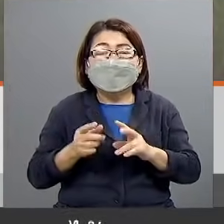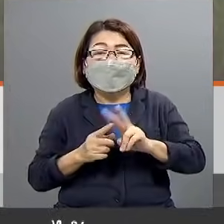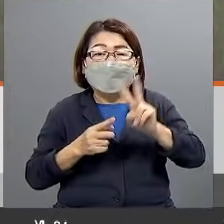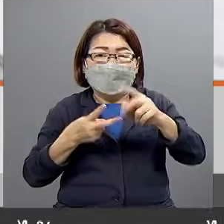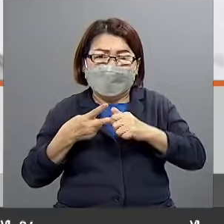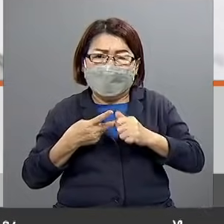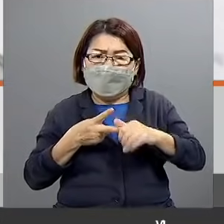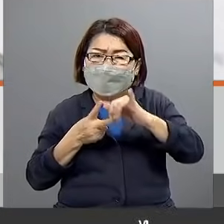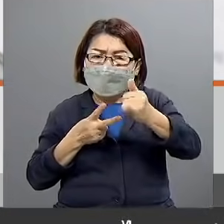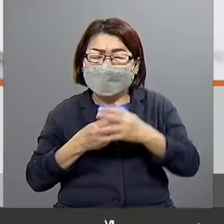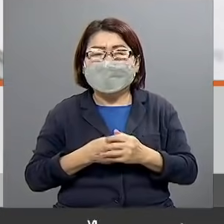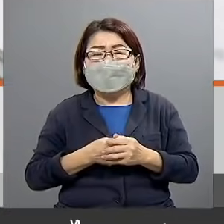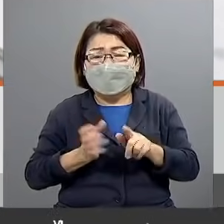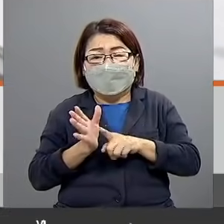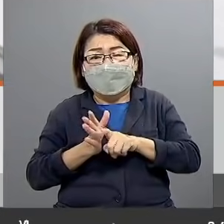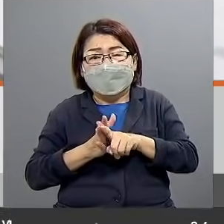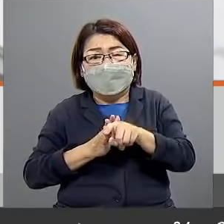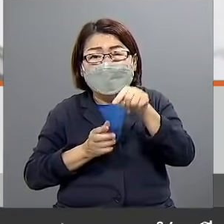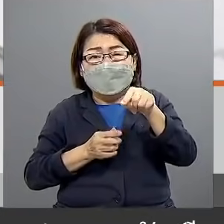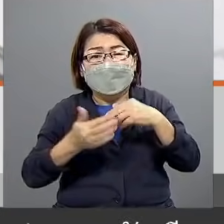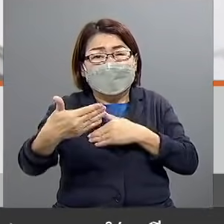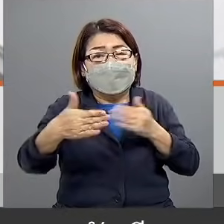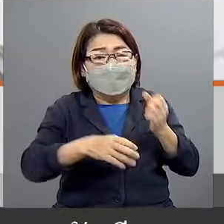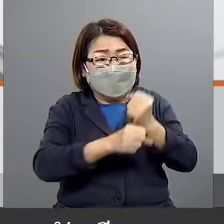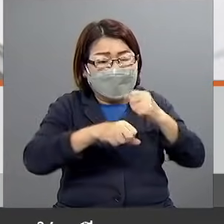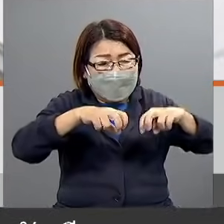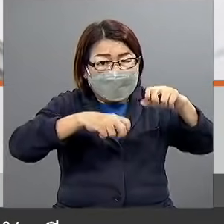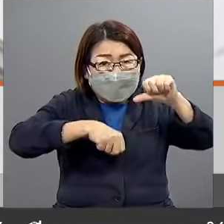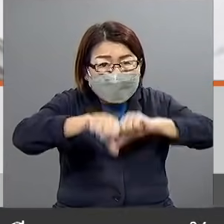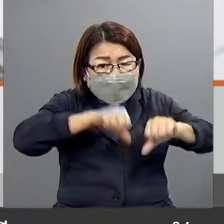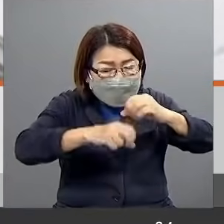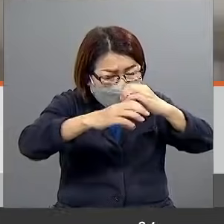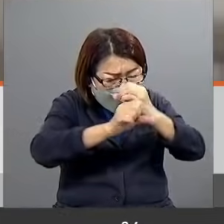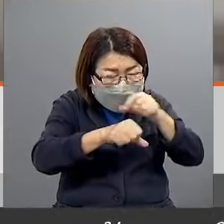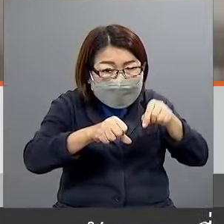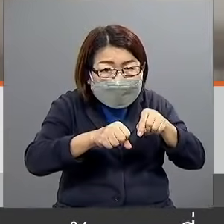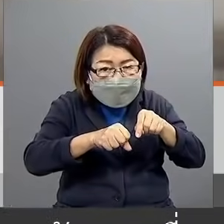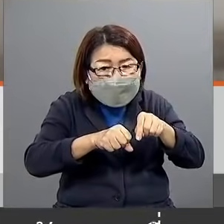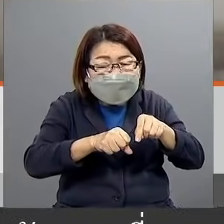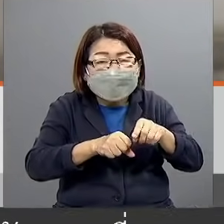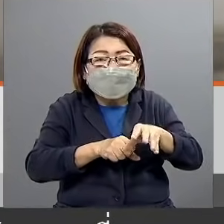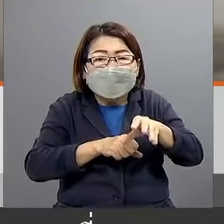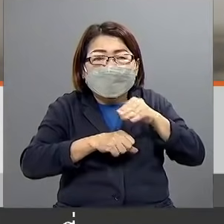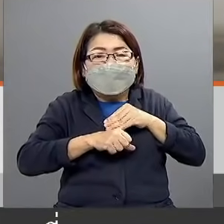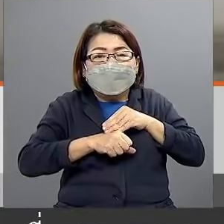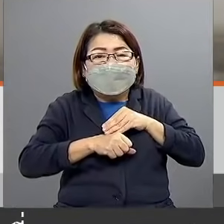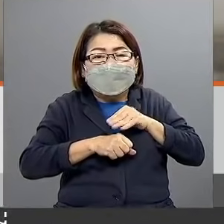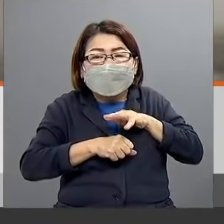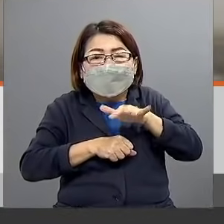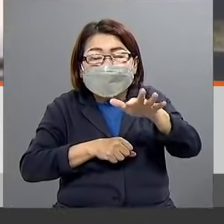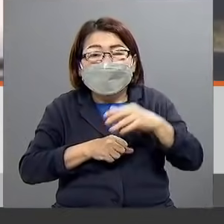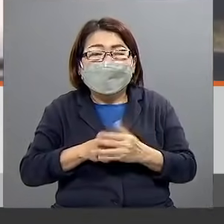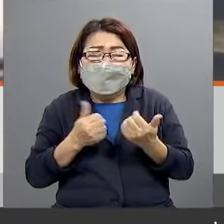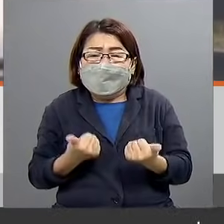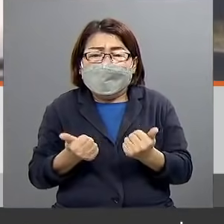ที่เชื้ออาจหลุดออกมาจากห้องปฏิบัติการค่ะแต่เจ้าหน้าที่ส่วนใหญ่นั้นยังไม่มีข้อมูลเพียงพอในการประเมินว่าทฤ